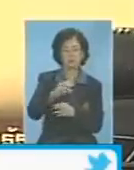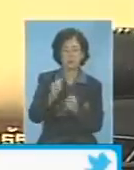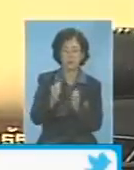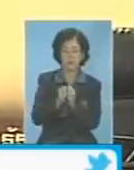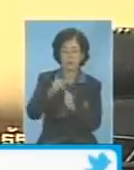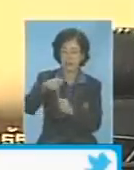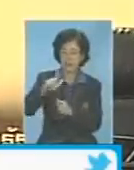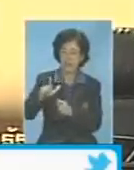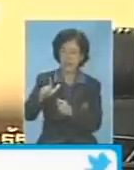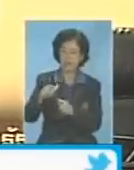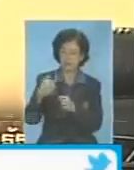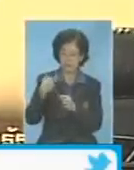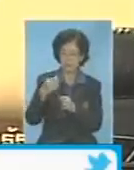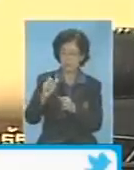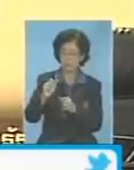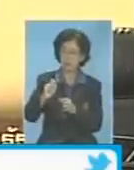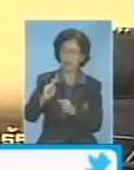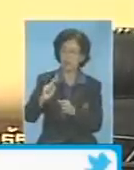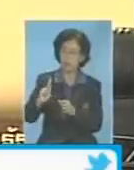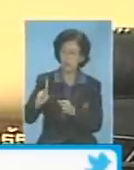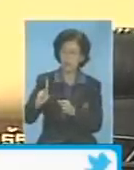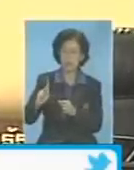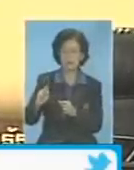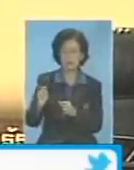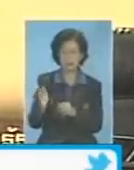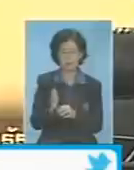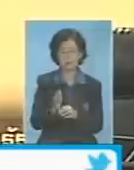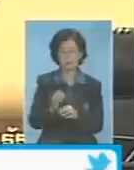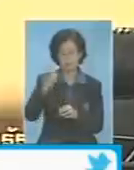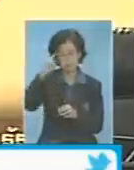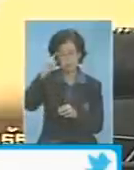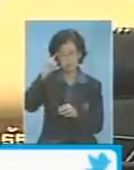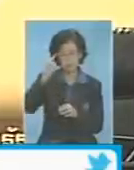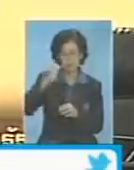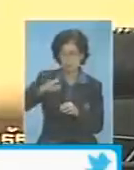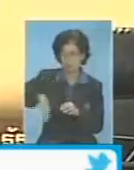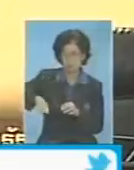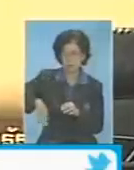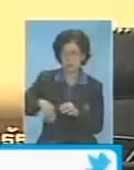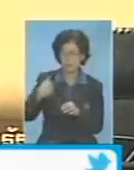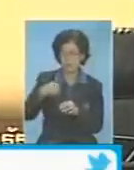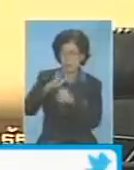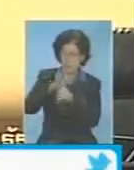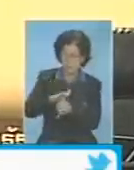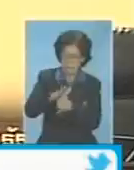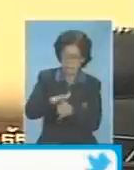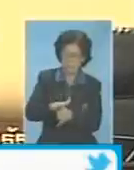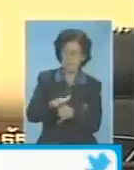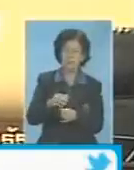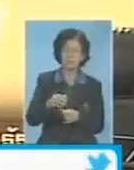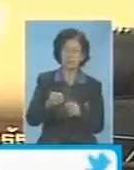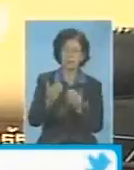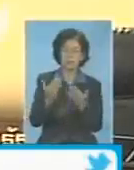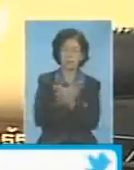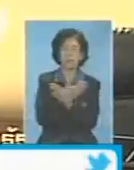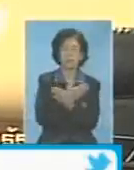าร์บอมหลังจากที่มันสังหารครูไปเนี่ยมันจะได้กันครอบครัวละ7ล้าน5เลยเหรอใช่ไหมก็มีตัวเลขออกมา ใช่ อย่างนี้น